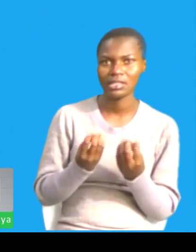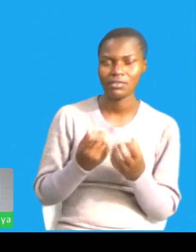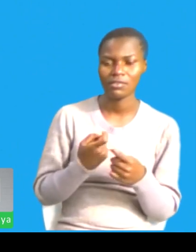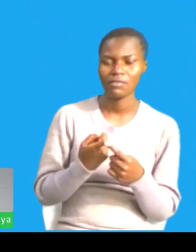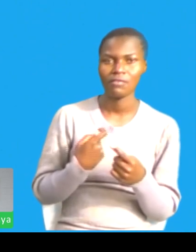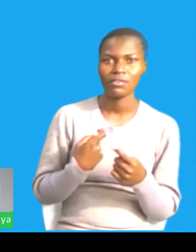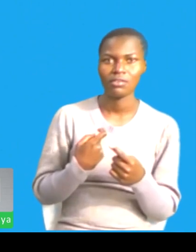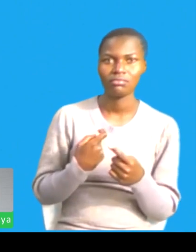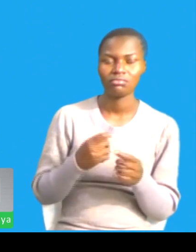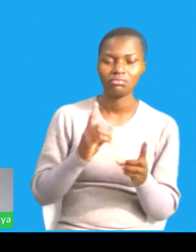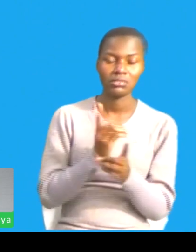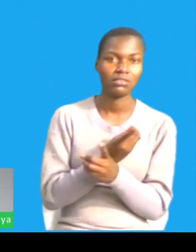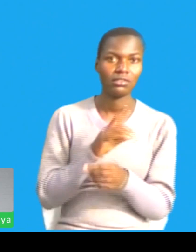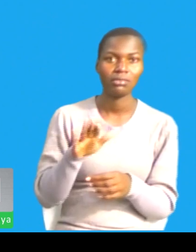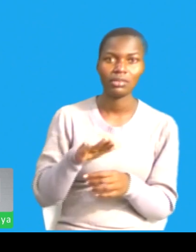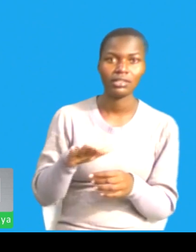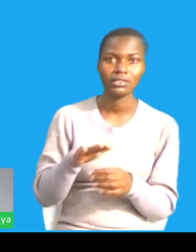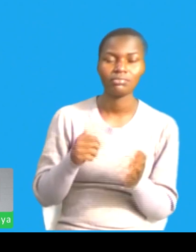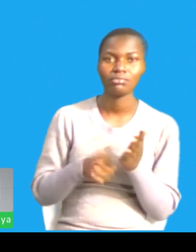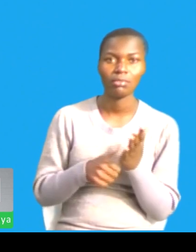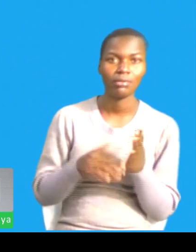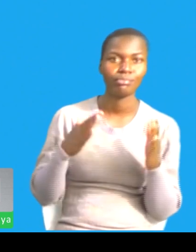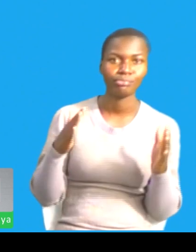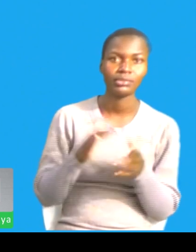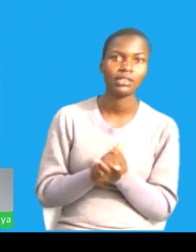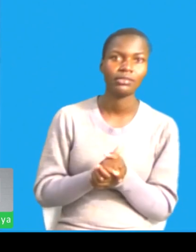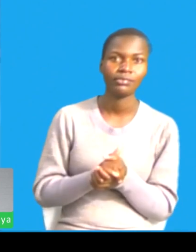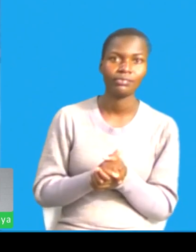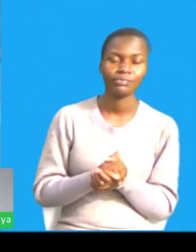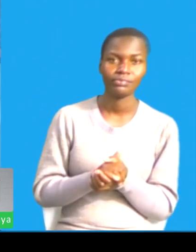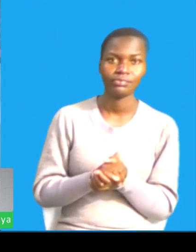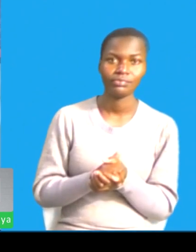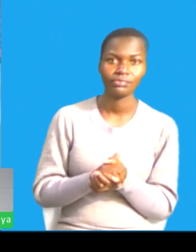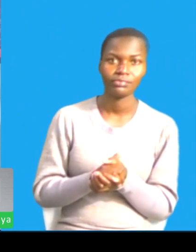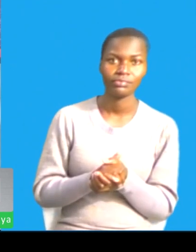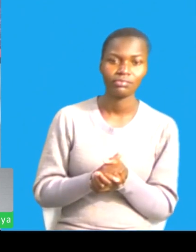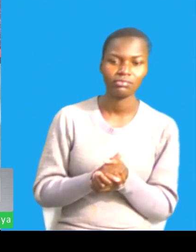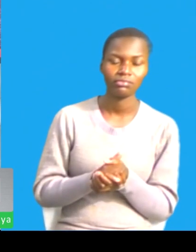then it will cause a problem. What is ethnic profiling?